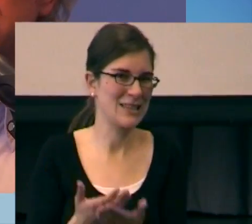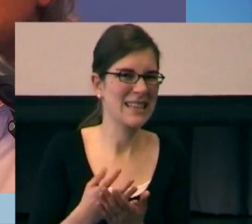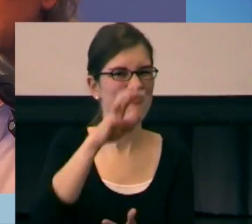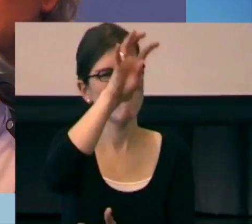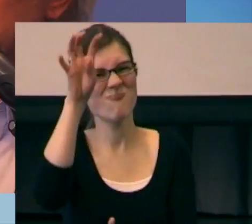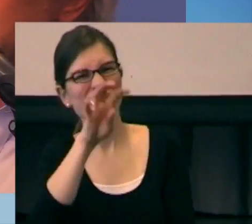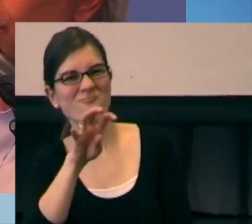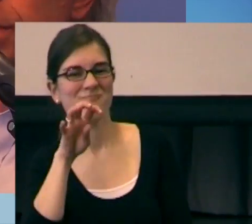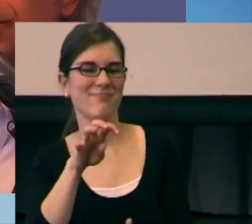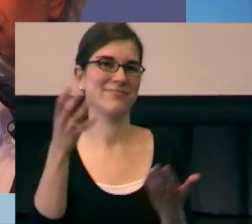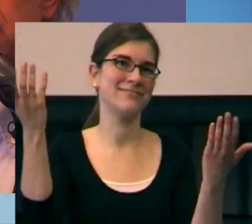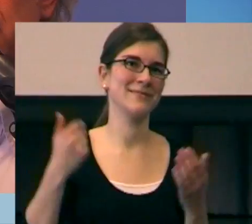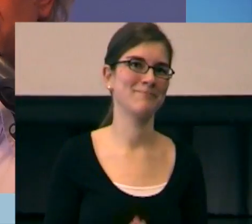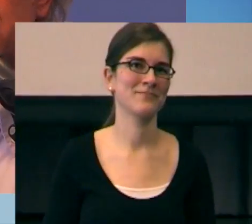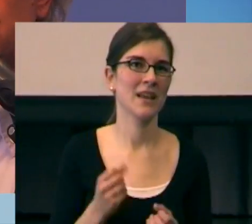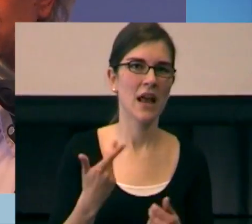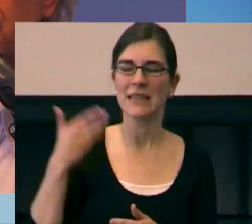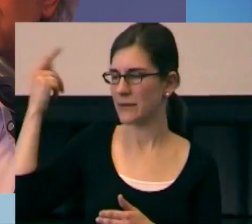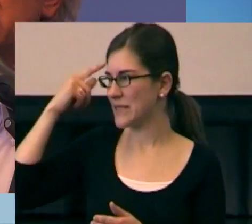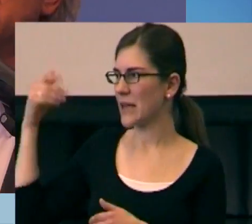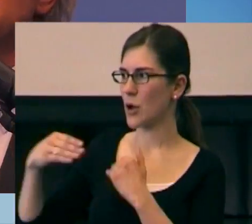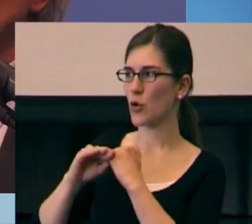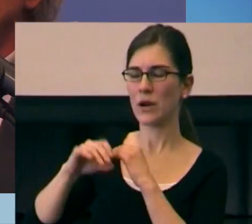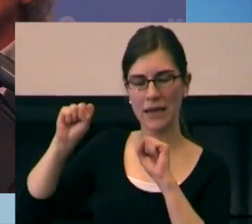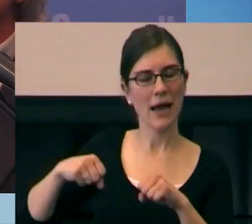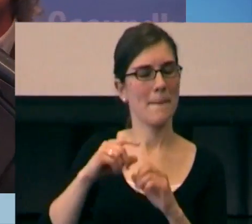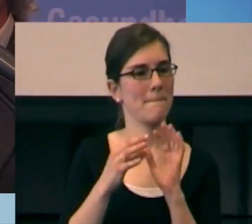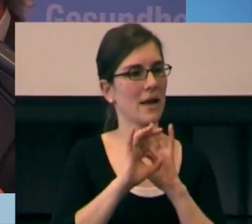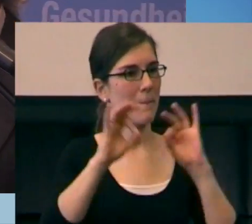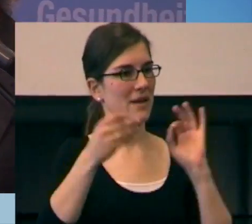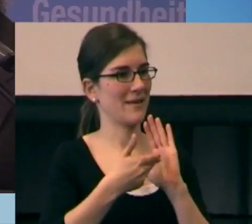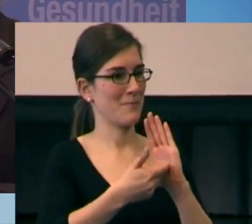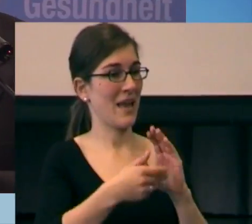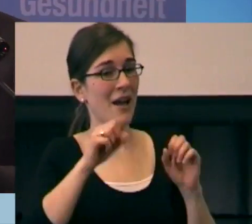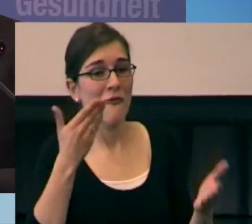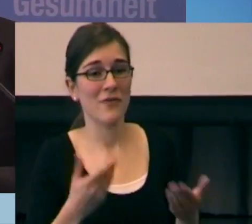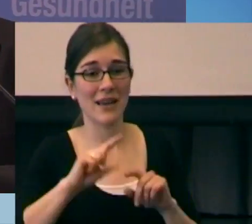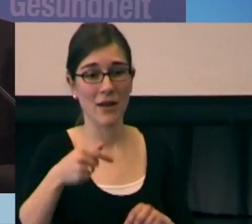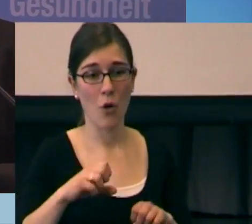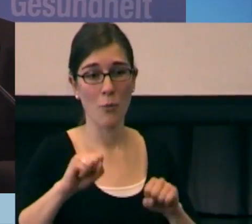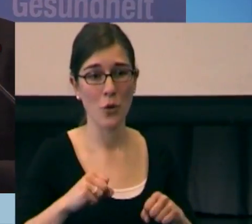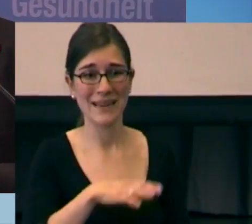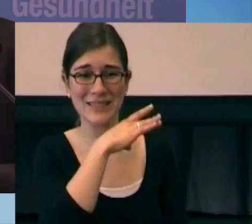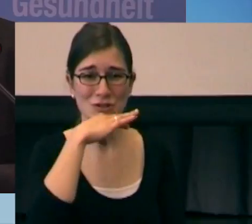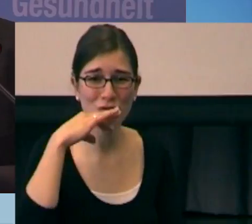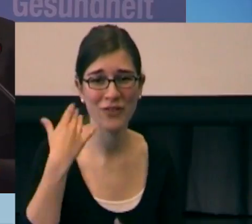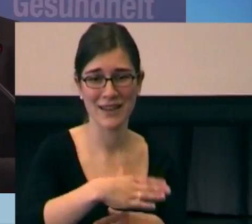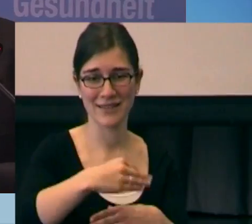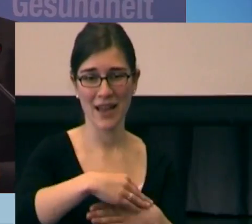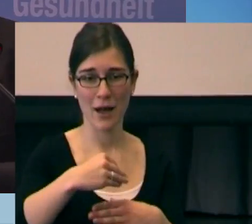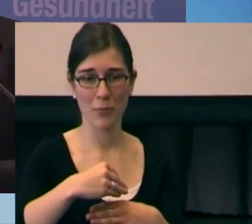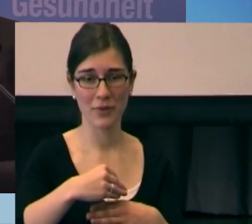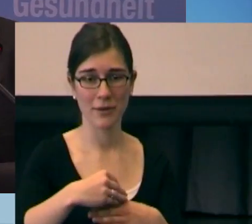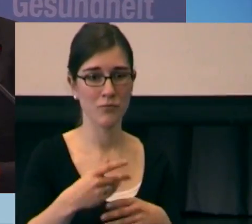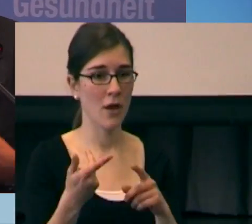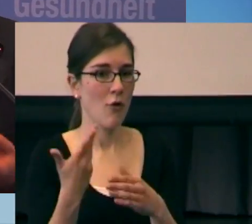Das Gleiche gilt, und da kann der Professor Volkmar sicherlich besser Auskunft geben, das Problem der Übertherapie. Wir behandeln sicherlich Männer, die wir